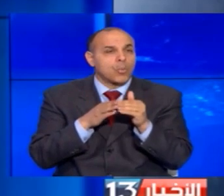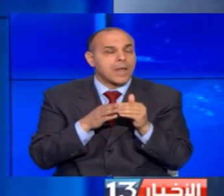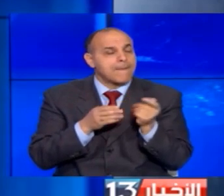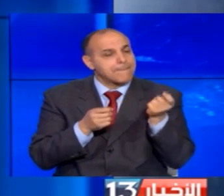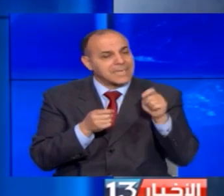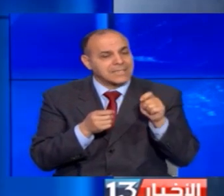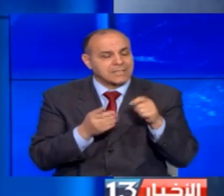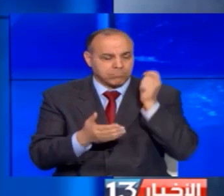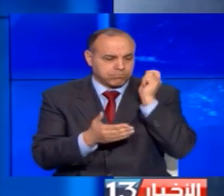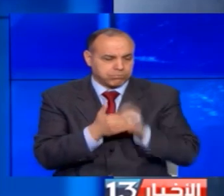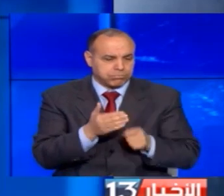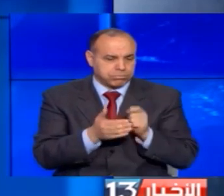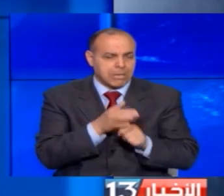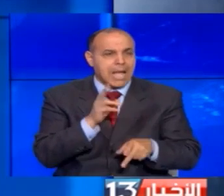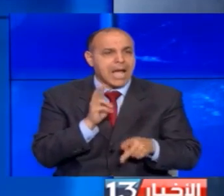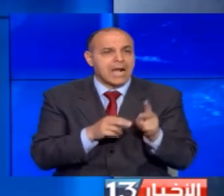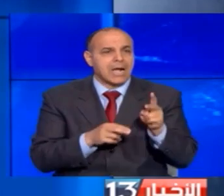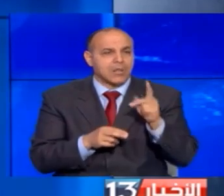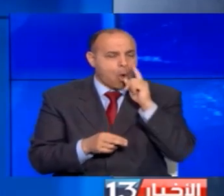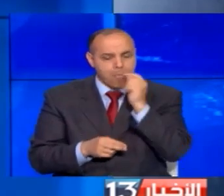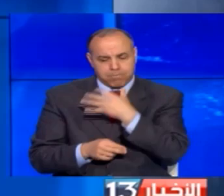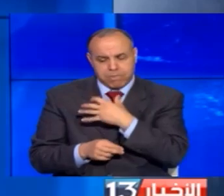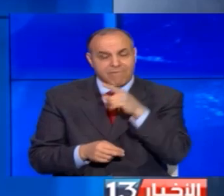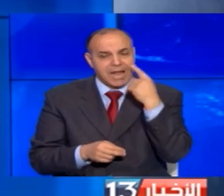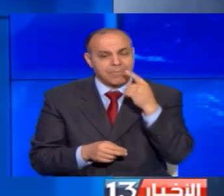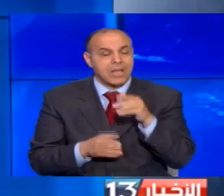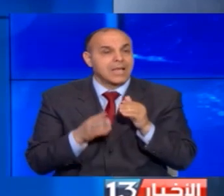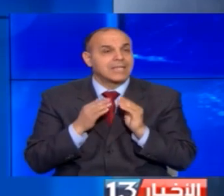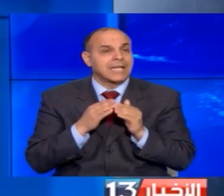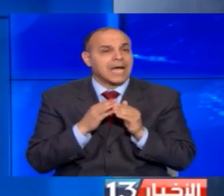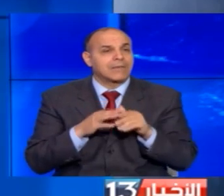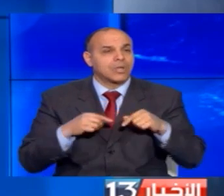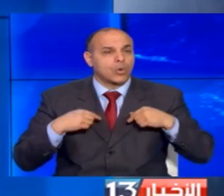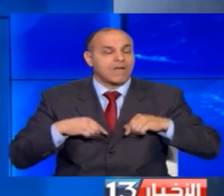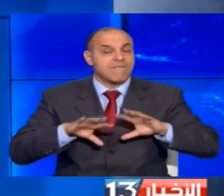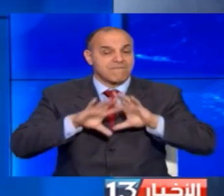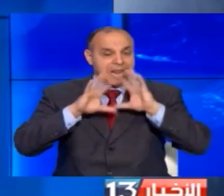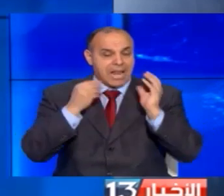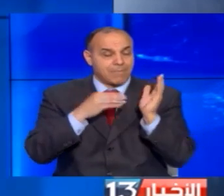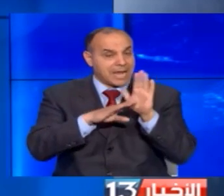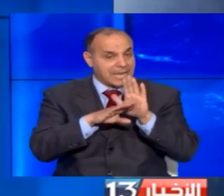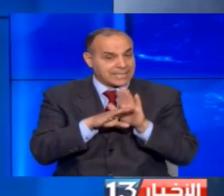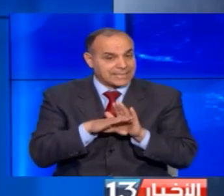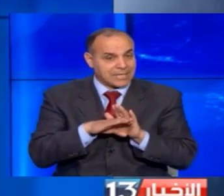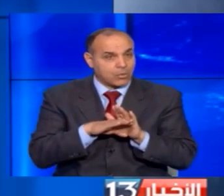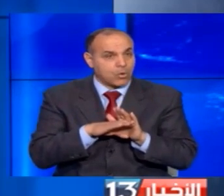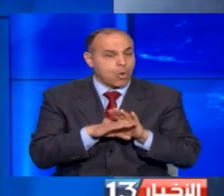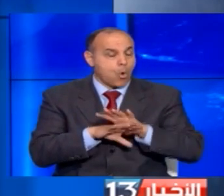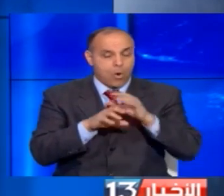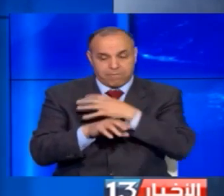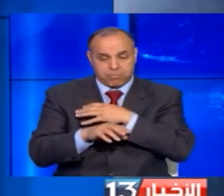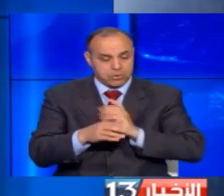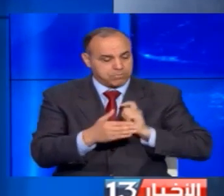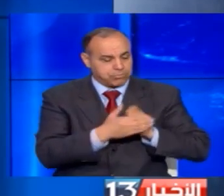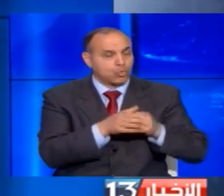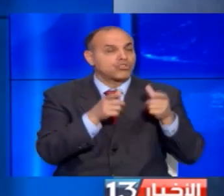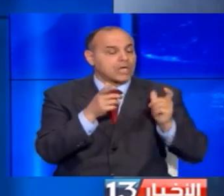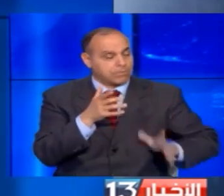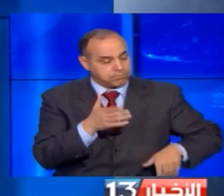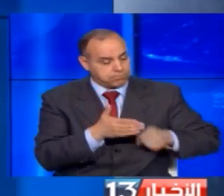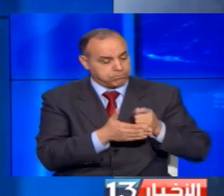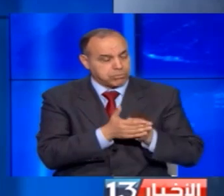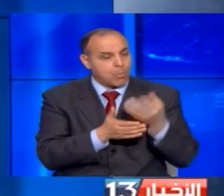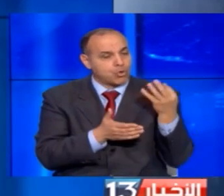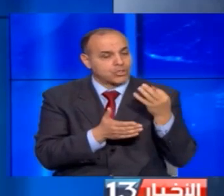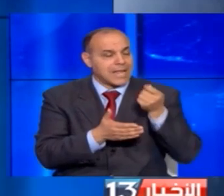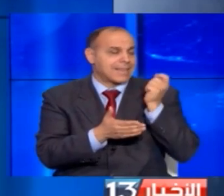مزيد الأداءات على الأكثر غنى. كما دعت حكومات العالم إلى الحرص على أن يدفع الأثرياء والشركات